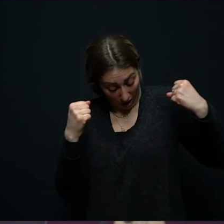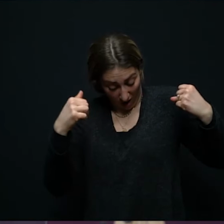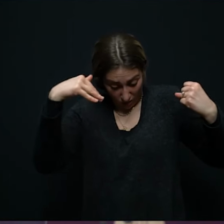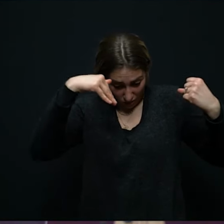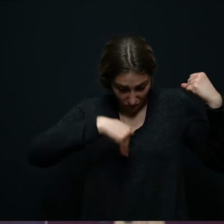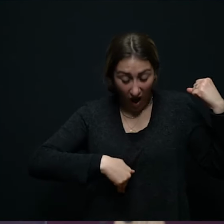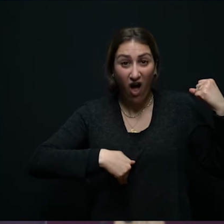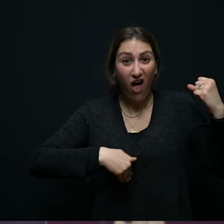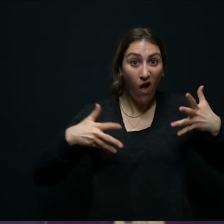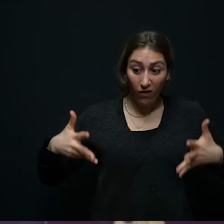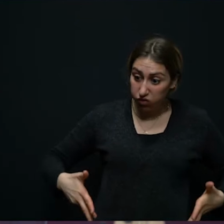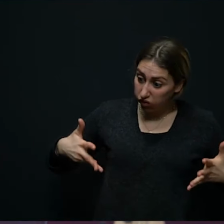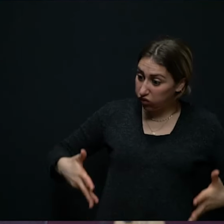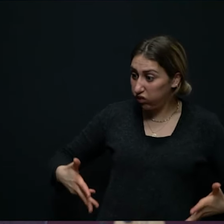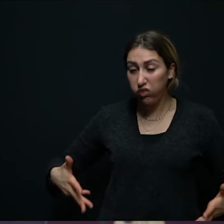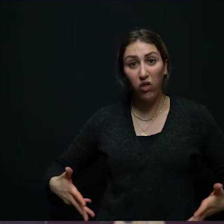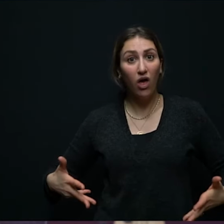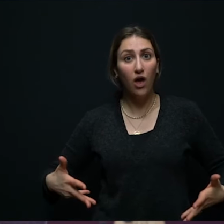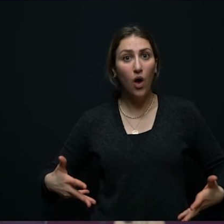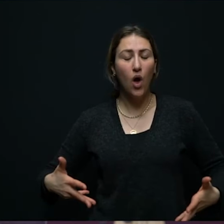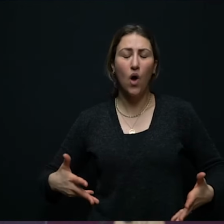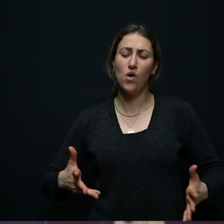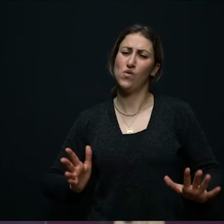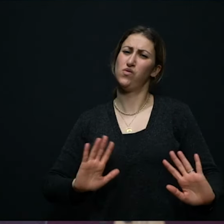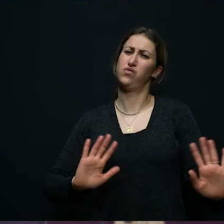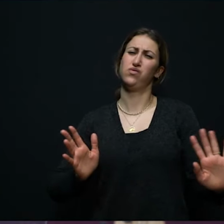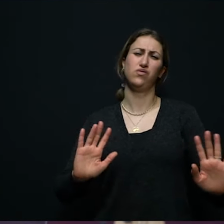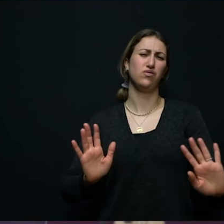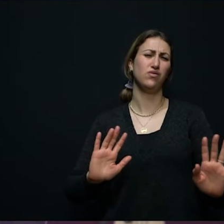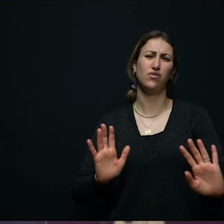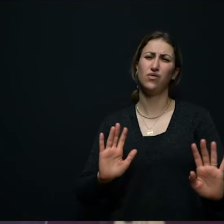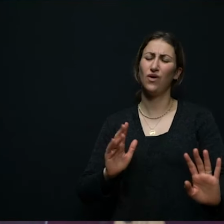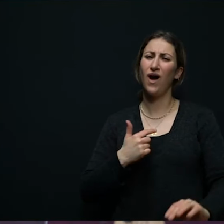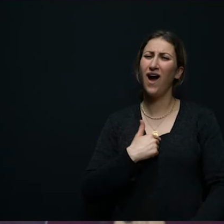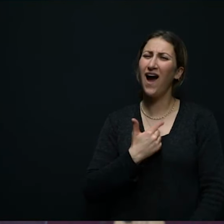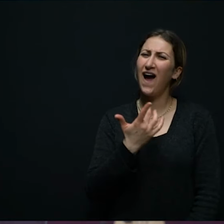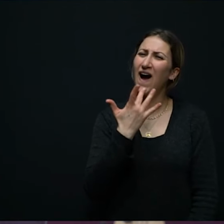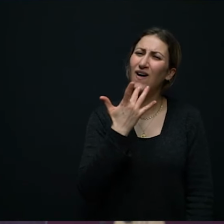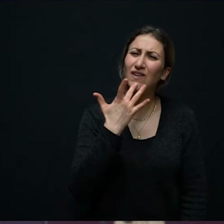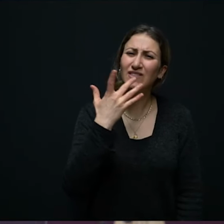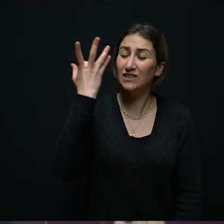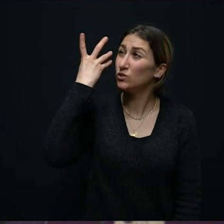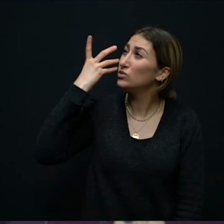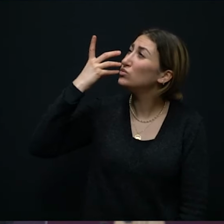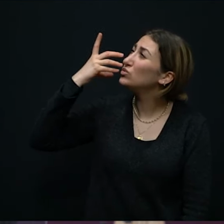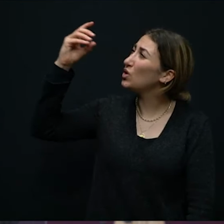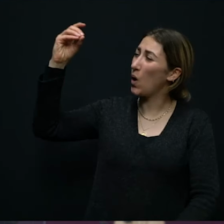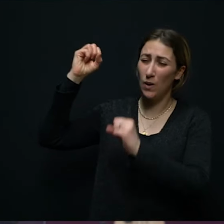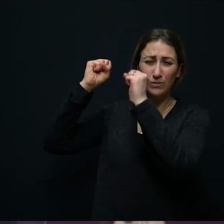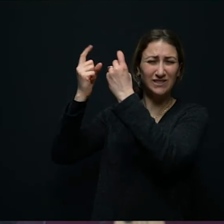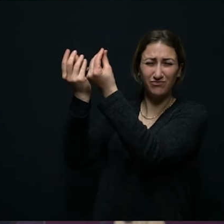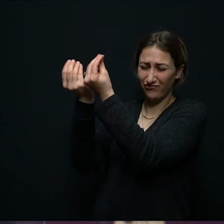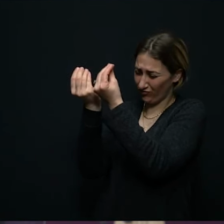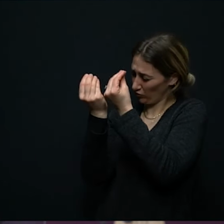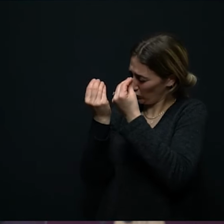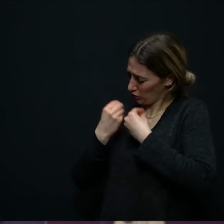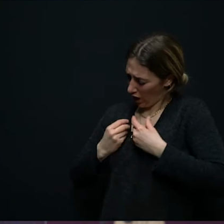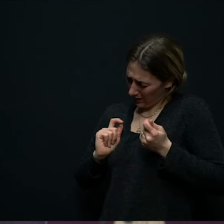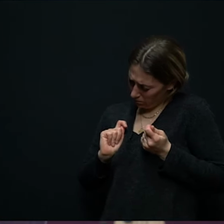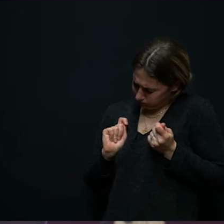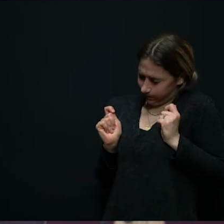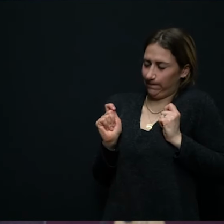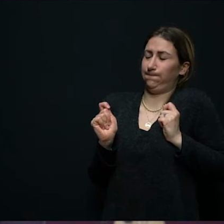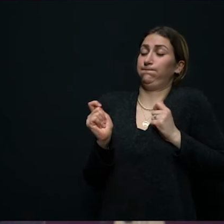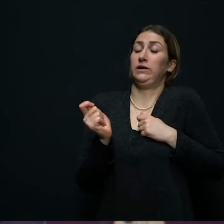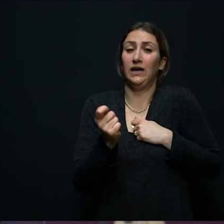dieu fait une oeuvre dans mon cul le personnel dans mon mettant d'intimité avec lui où je sens que dieu veut faire une oeuvre dieu veut nous amener